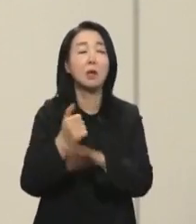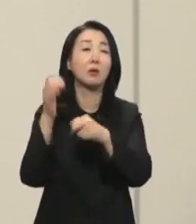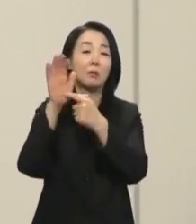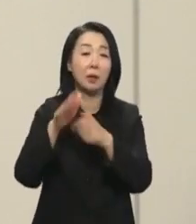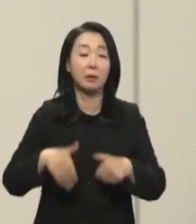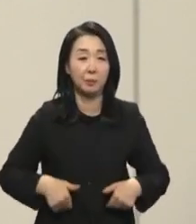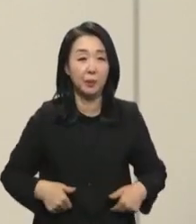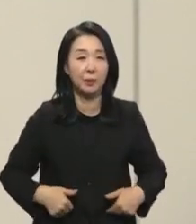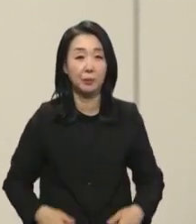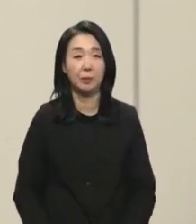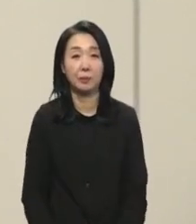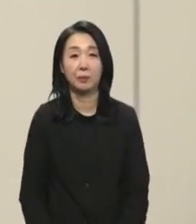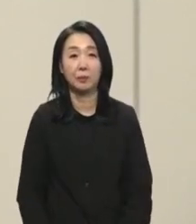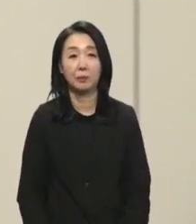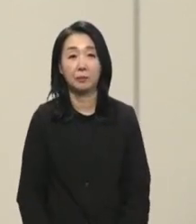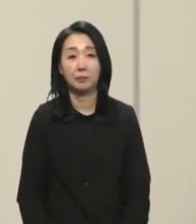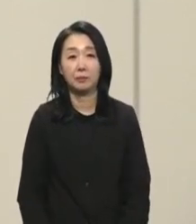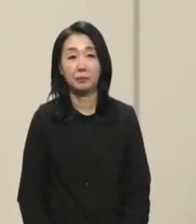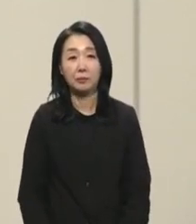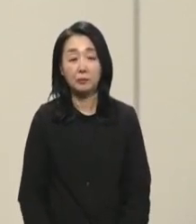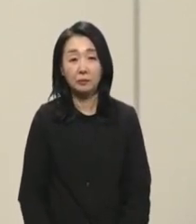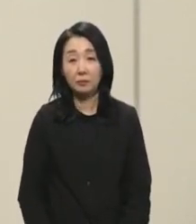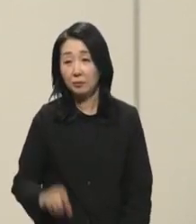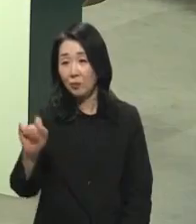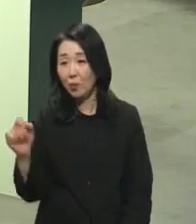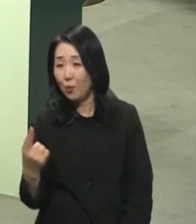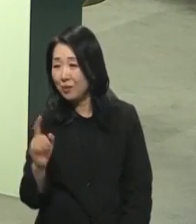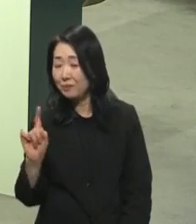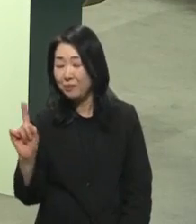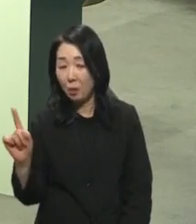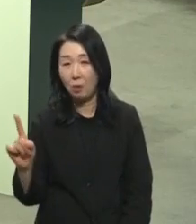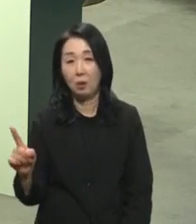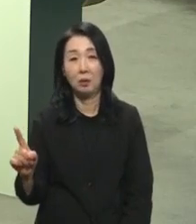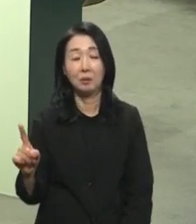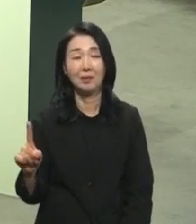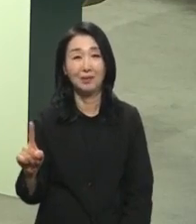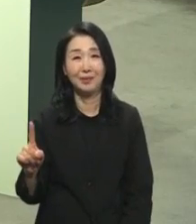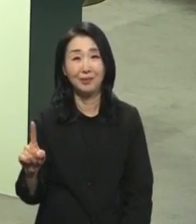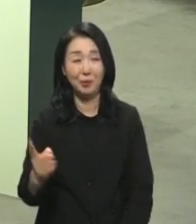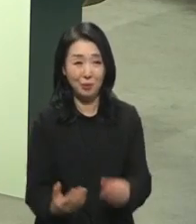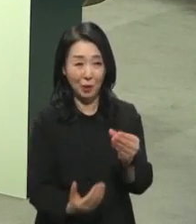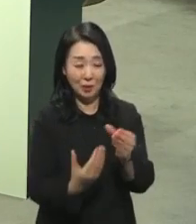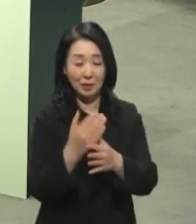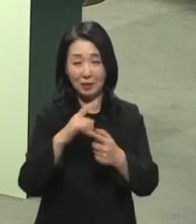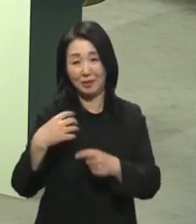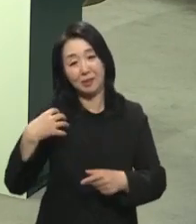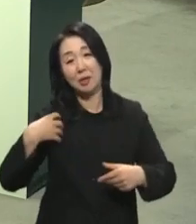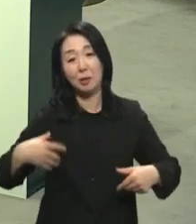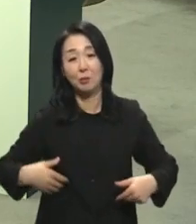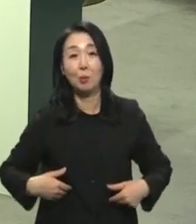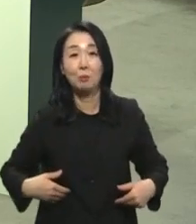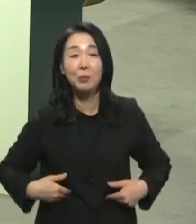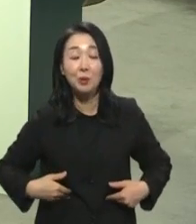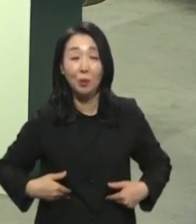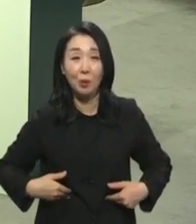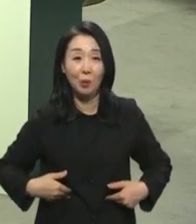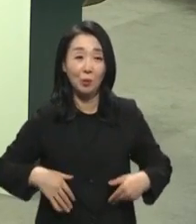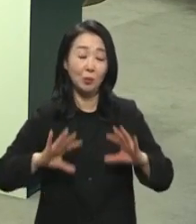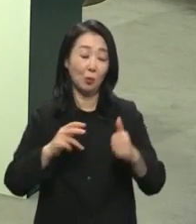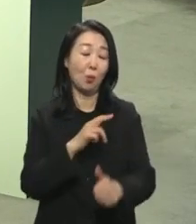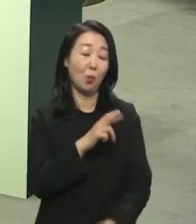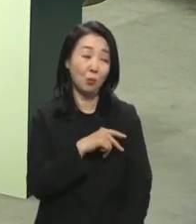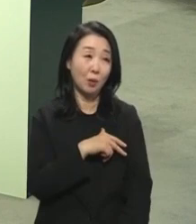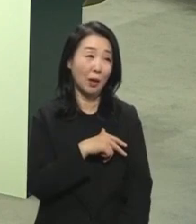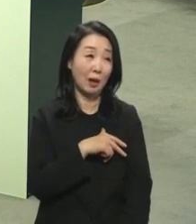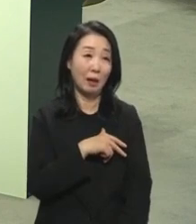규명을 해야 될 부분입니다 그러니깐요 이제 워닝 밝히고 책임질 사람도 책임지고 또 그 과정에서 또 국회가 또 뭐 상위 미에서 또 질문할